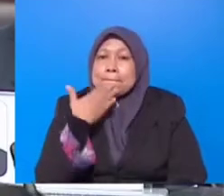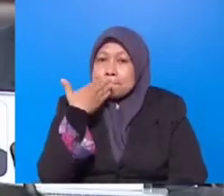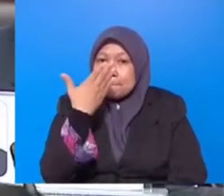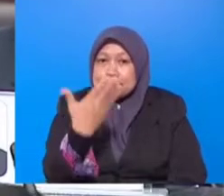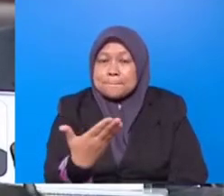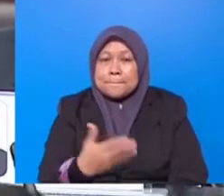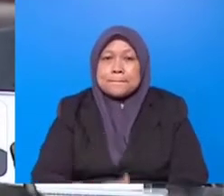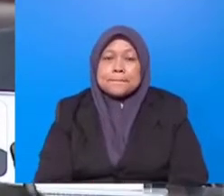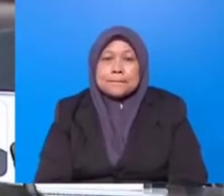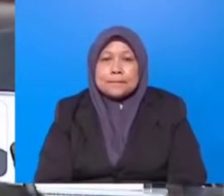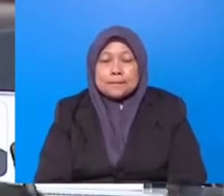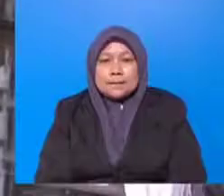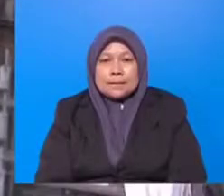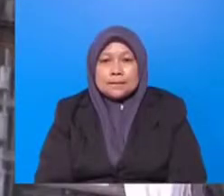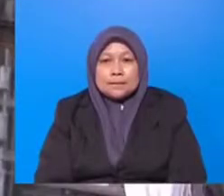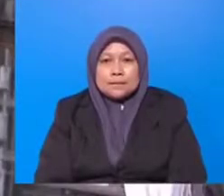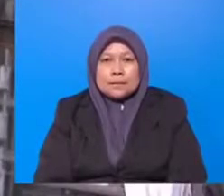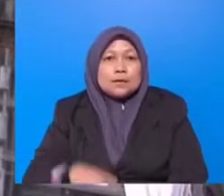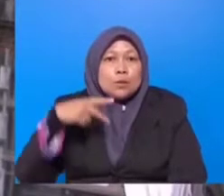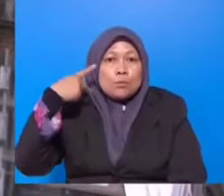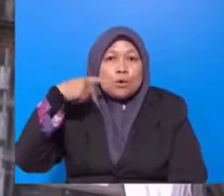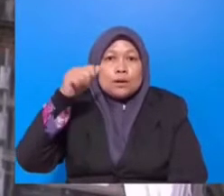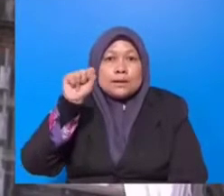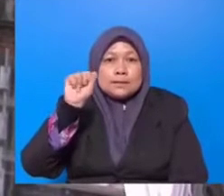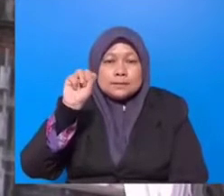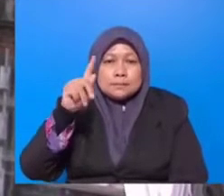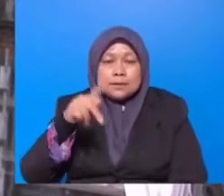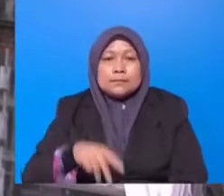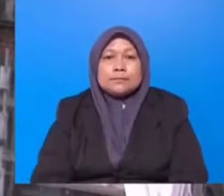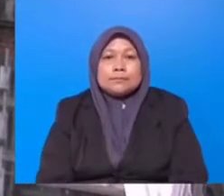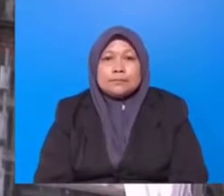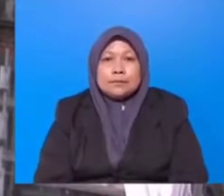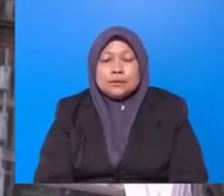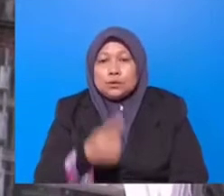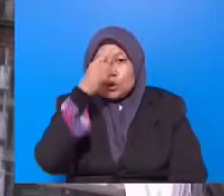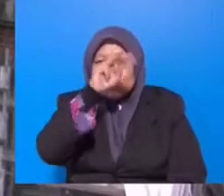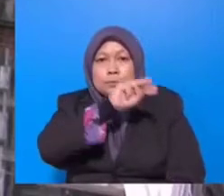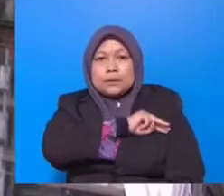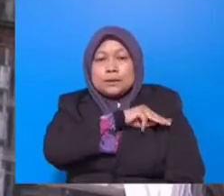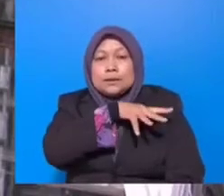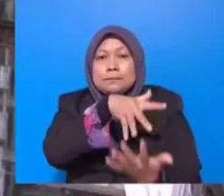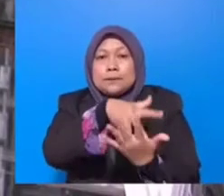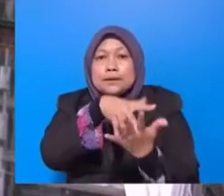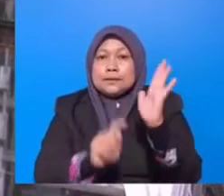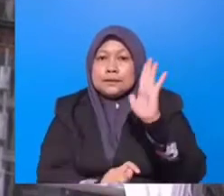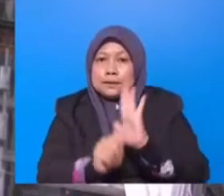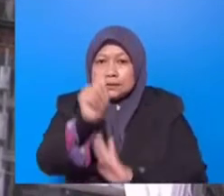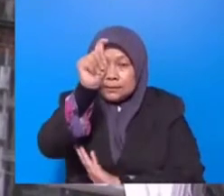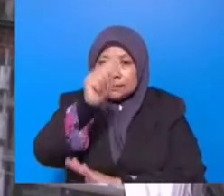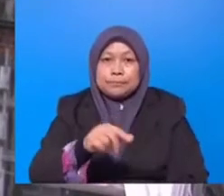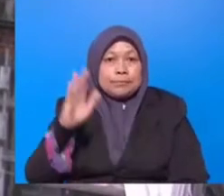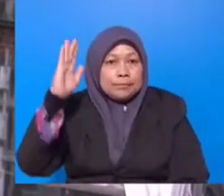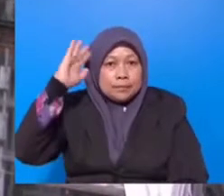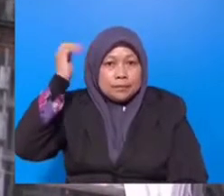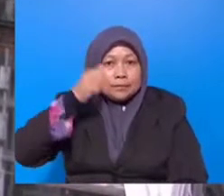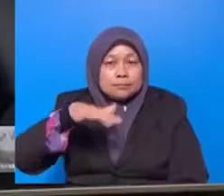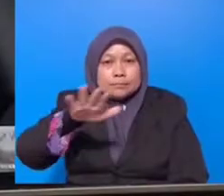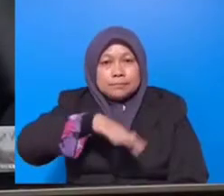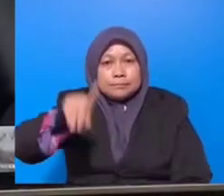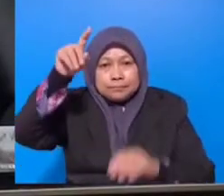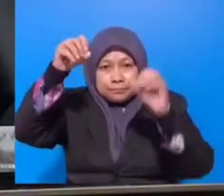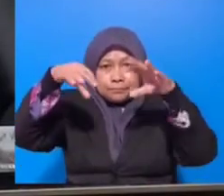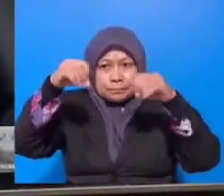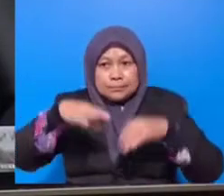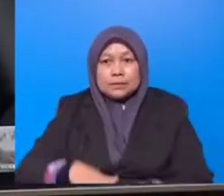itu masih I won't asma binti Husein kepada Menteri pengajian tinggi Salamualaikum